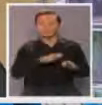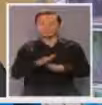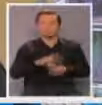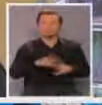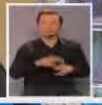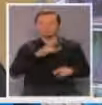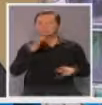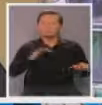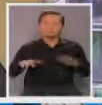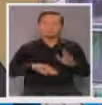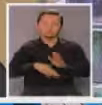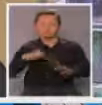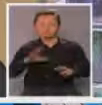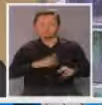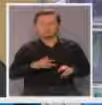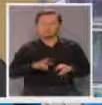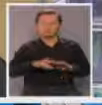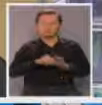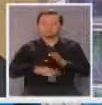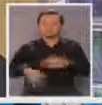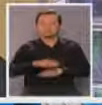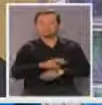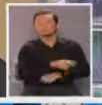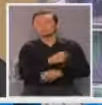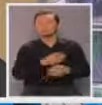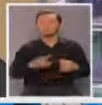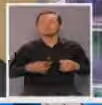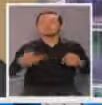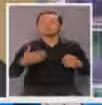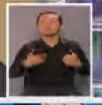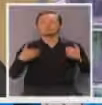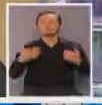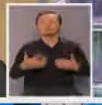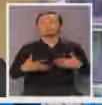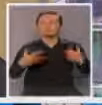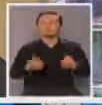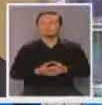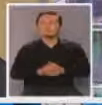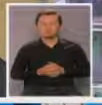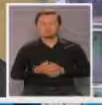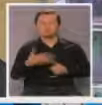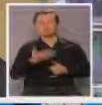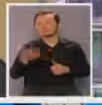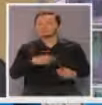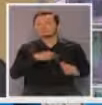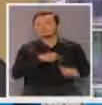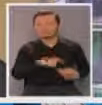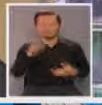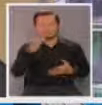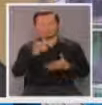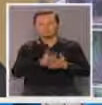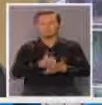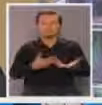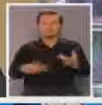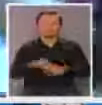все условия для работы. Всех медицинских работников поздравляю с профессиональным праздником. Пусть их труд всегда будет почитаемым